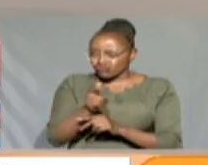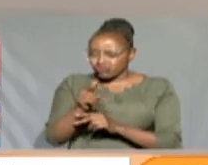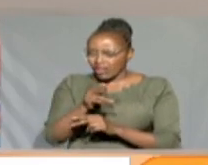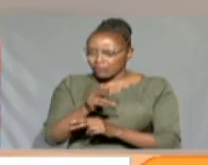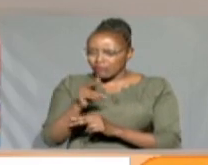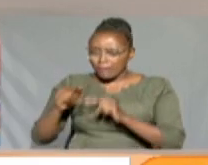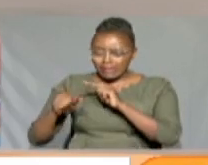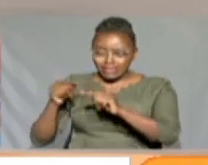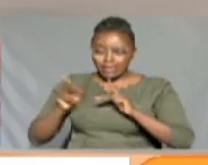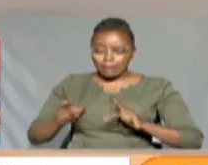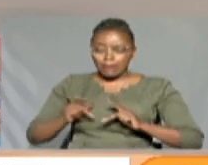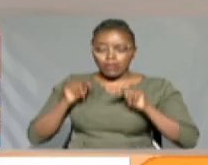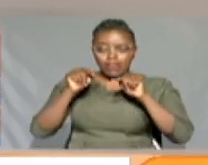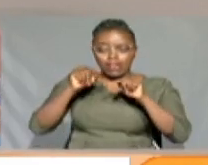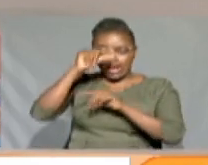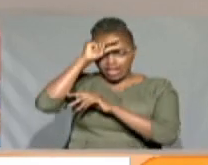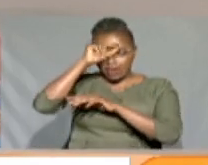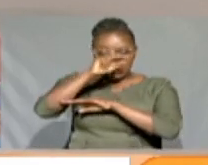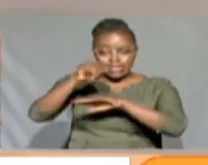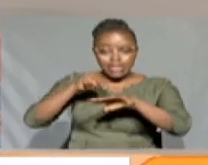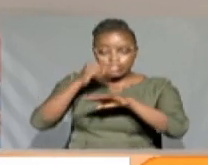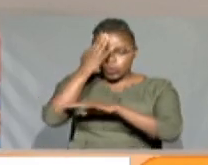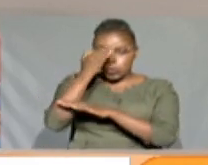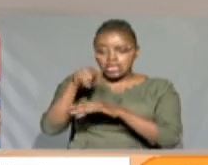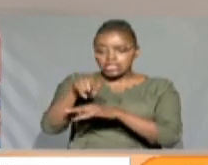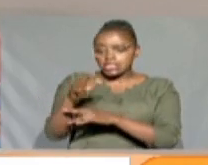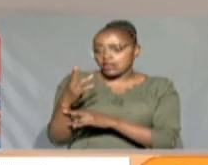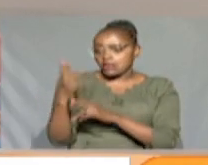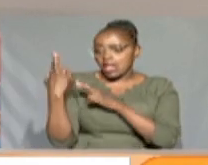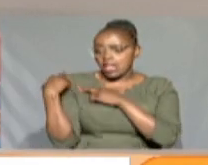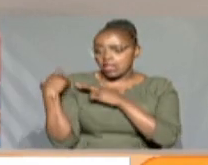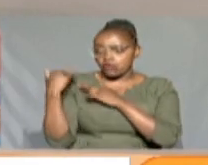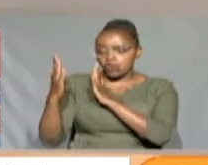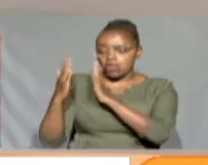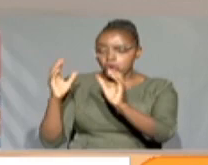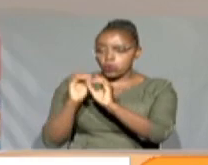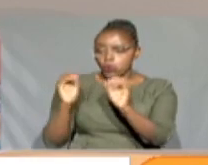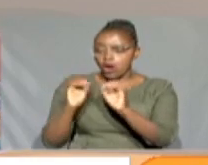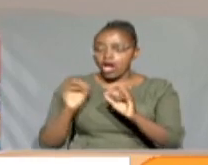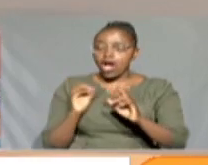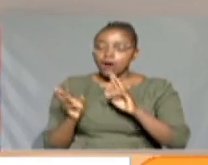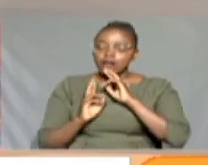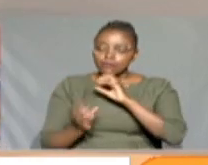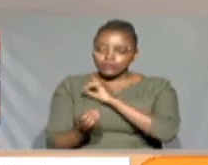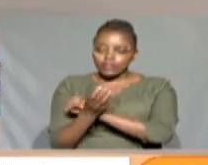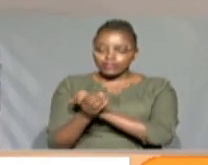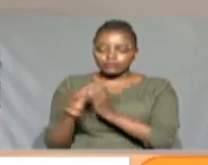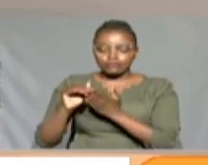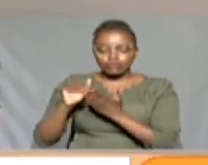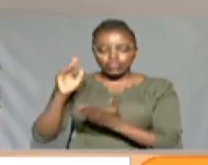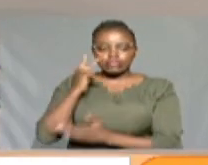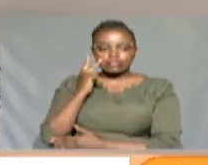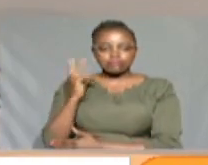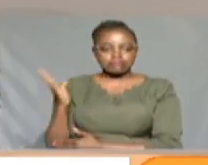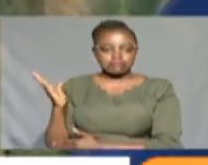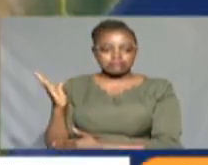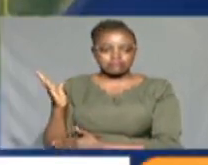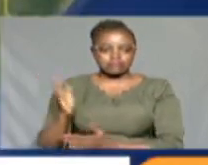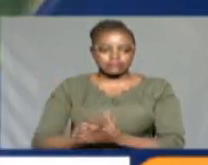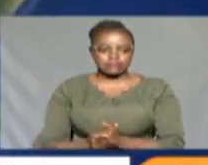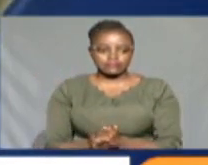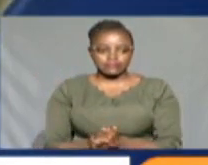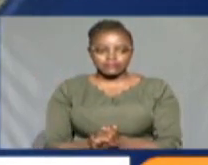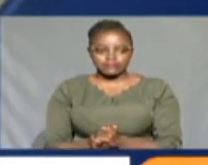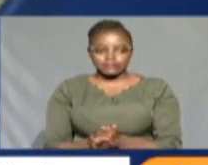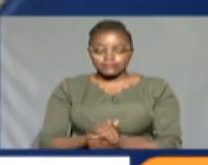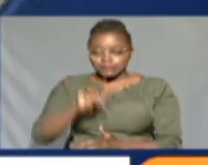eneo hilo wakiilaumu serikali kuu kwa kutowajibika usalama eneo hilo, kama Rachel Mugai anavyotueleza.